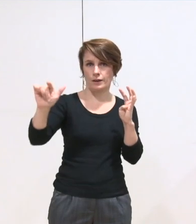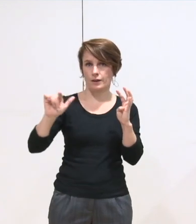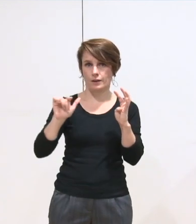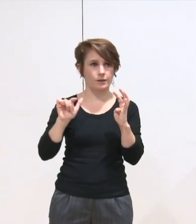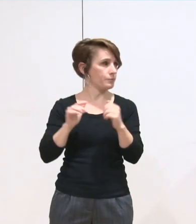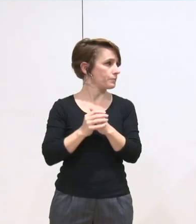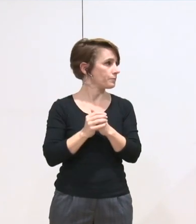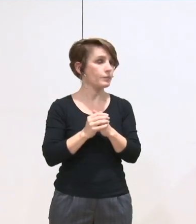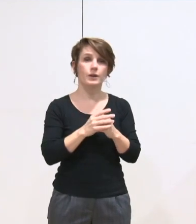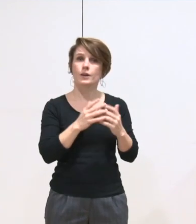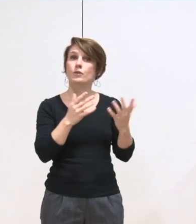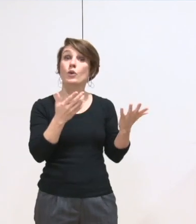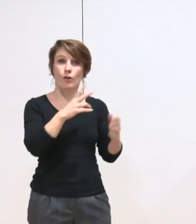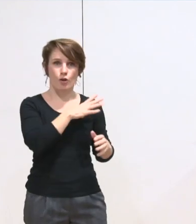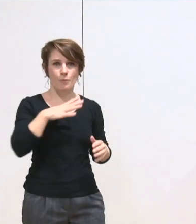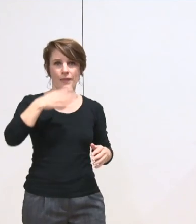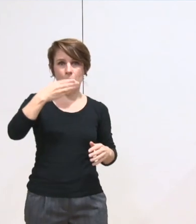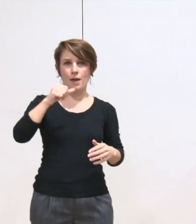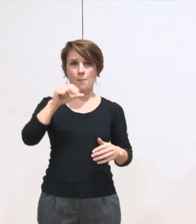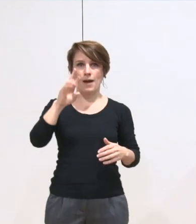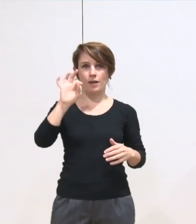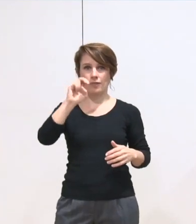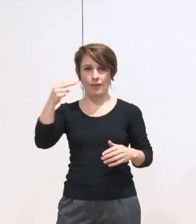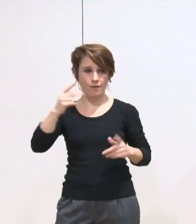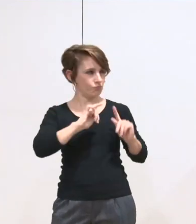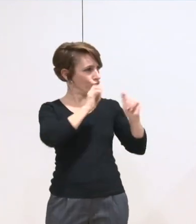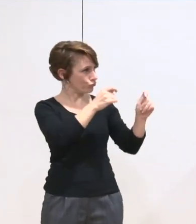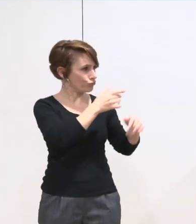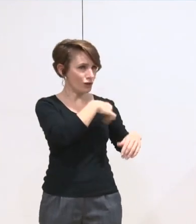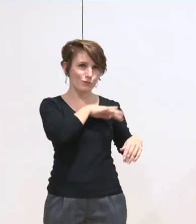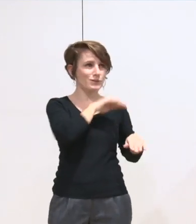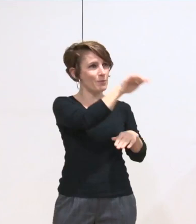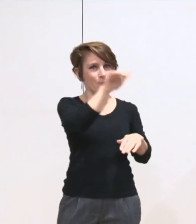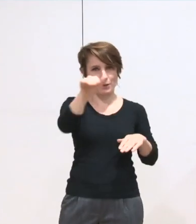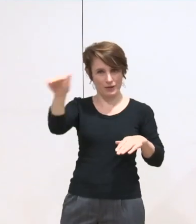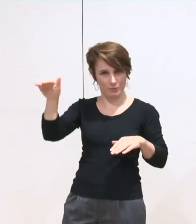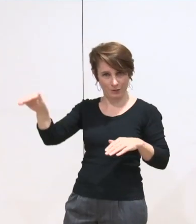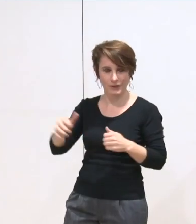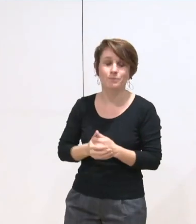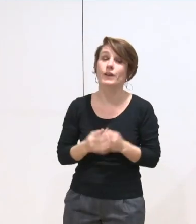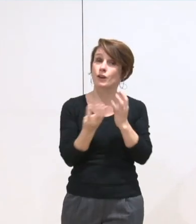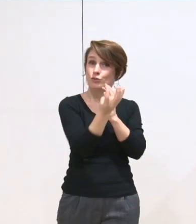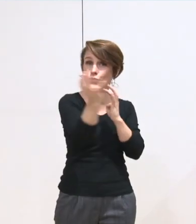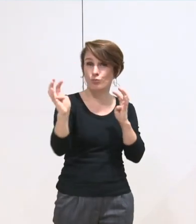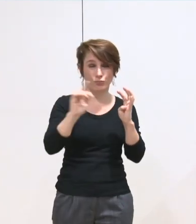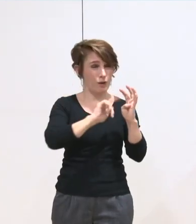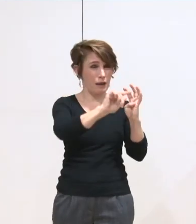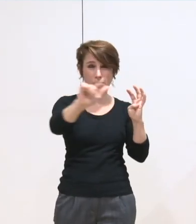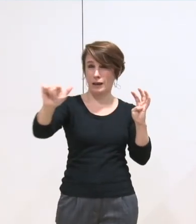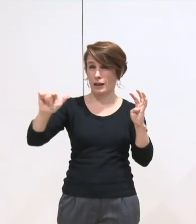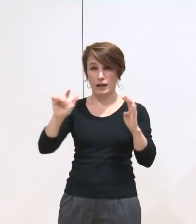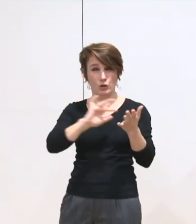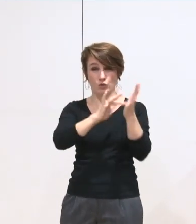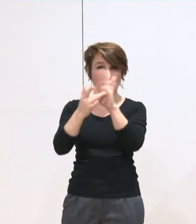Bonjour à tous. Je vais donc procéder à l'appel. Donc, Éric Piolle est présent. Elisa